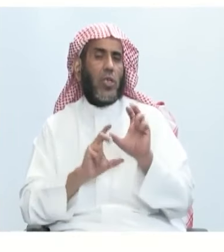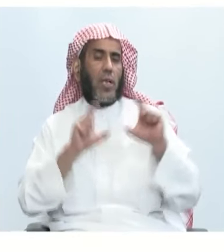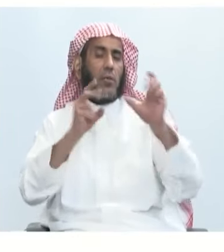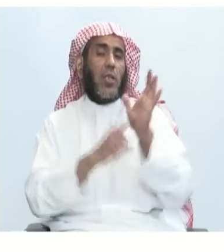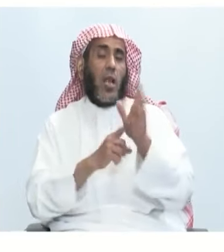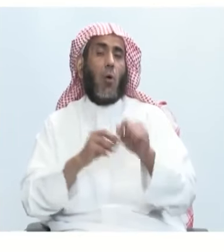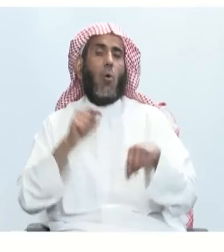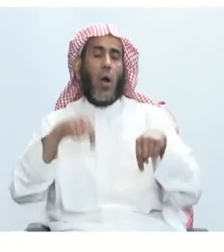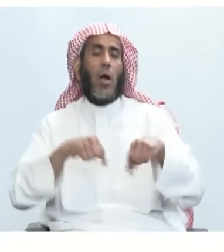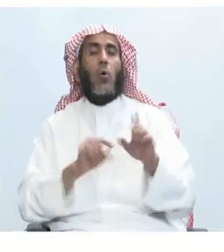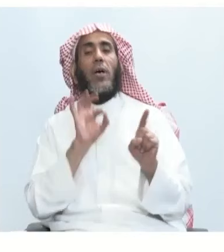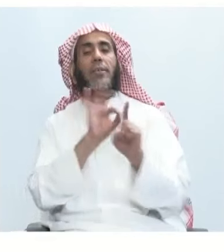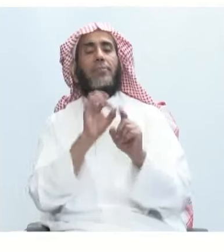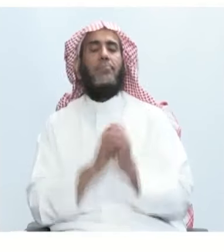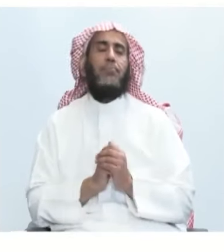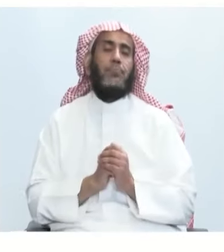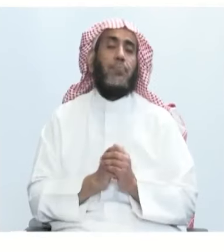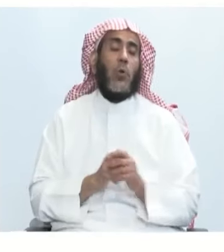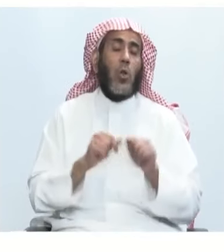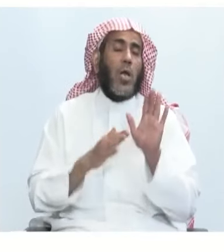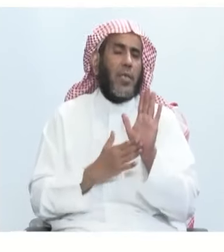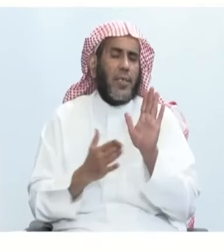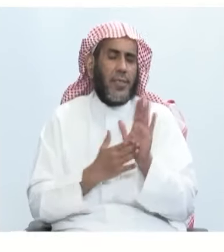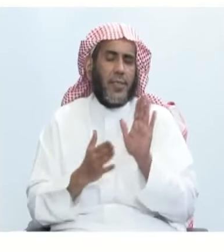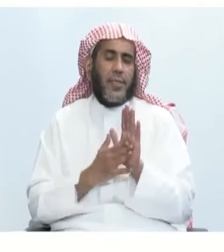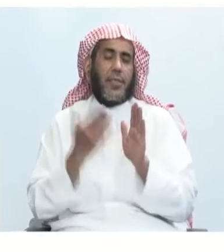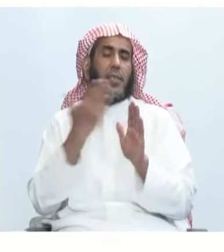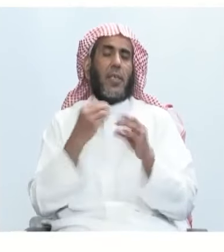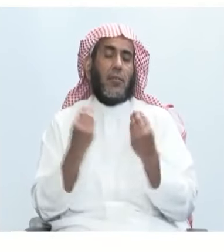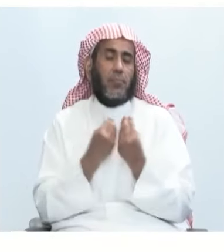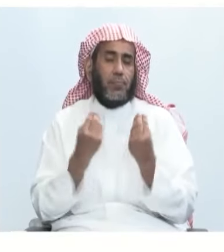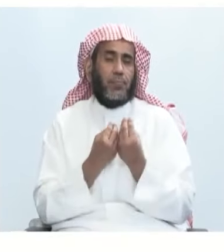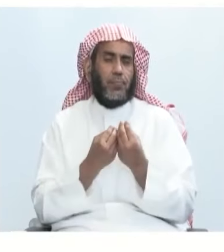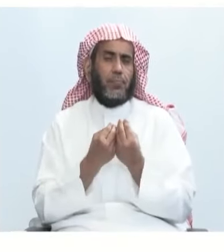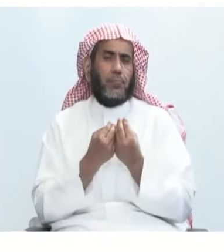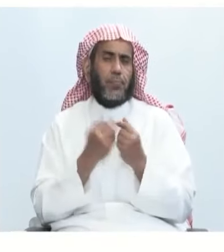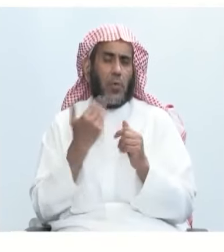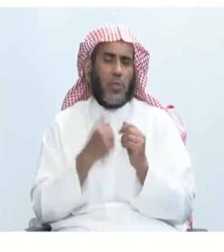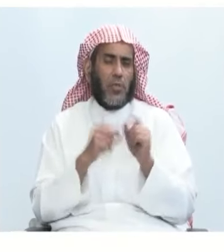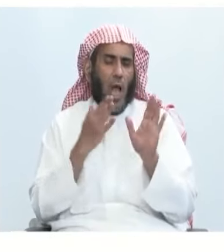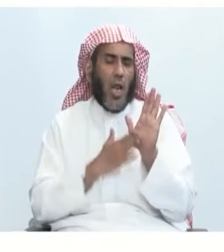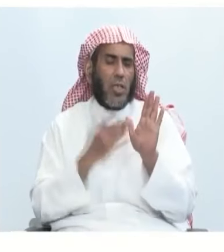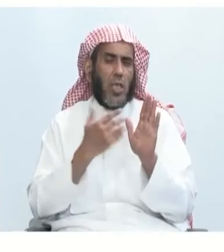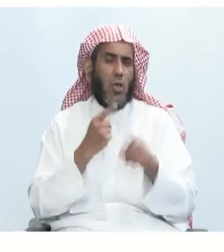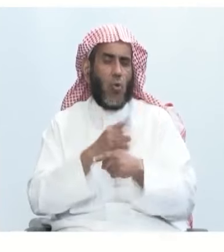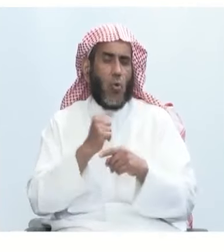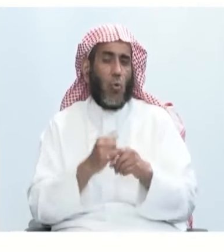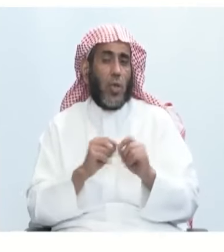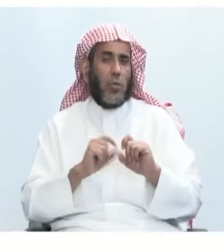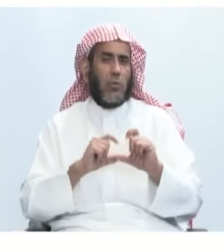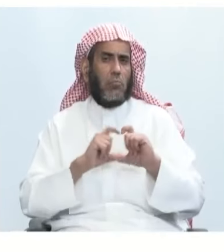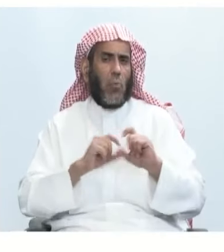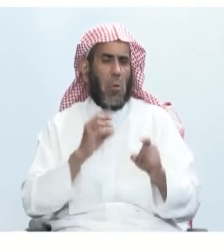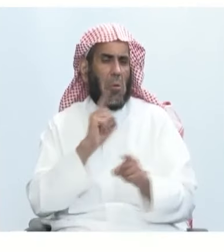ووقائع واحداث هنا نص سنقرا النص اقرا هذا النص ثم الادعاء والحجج